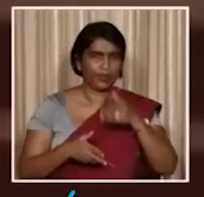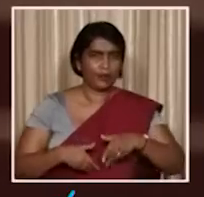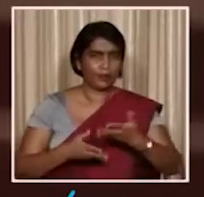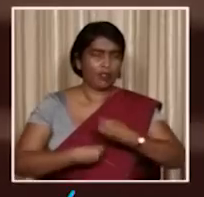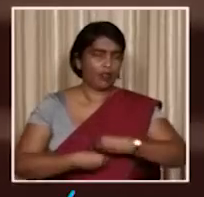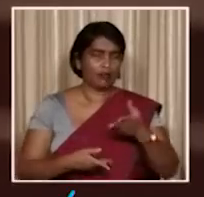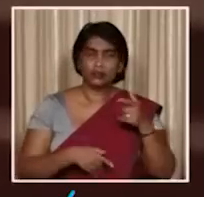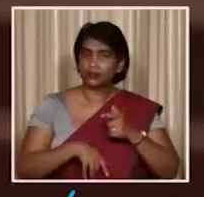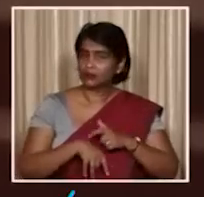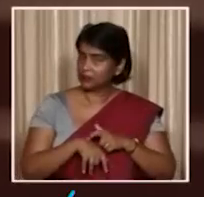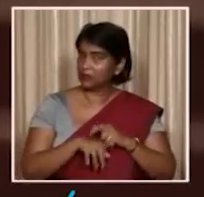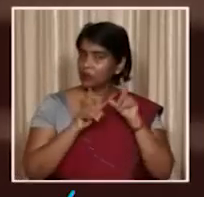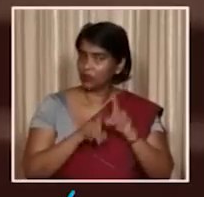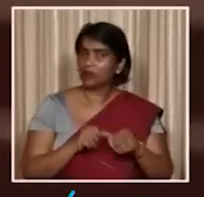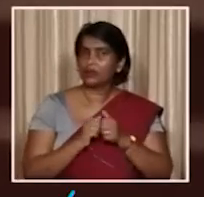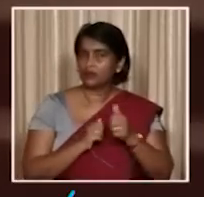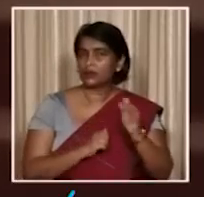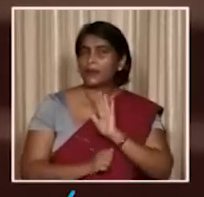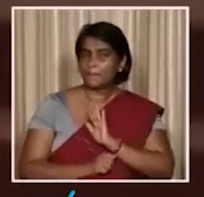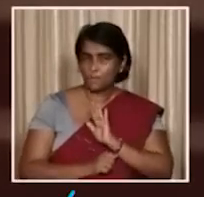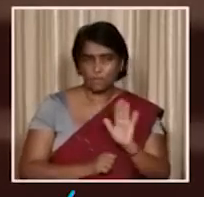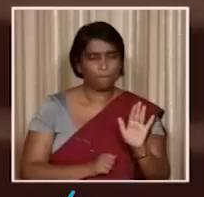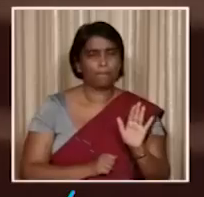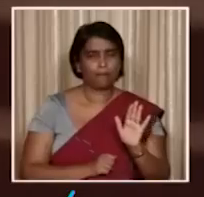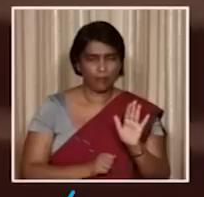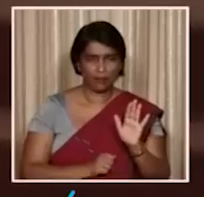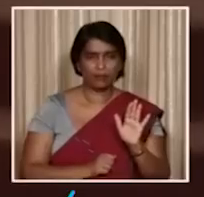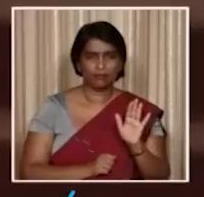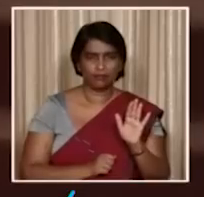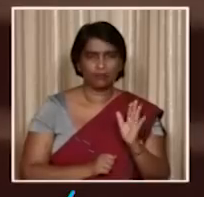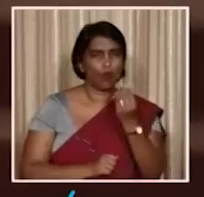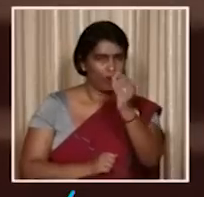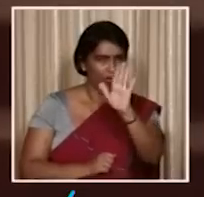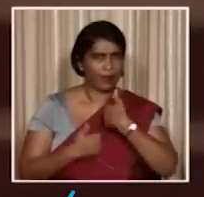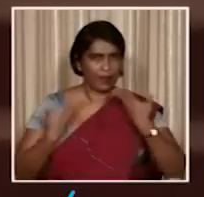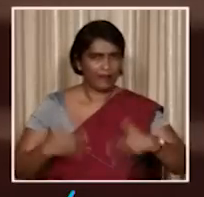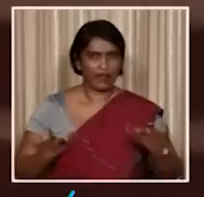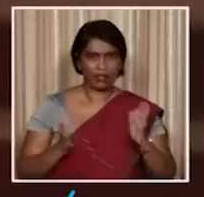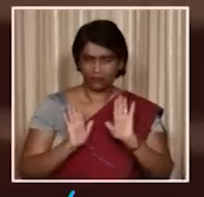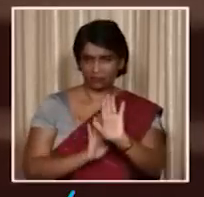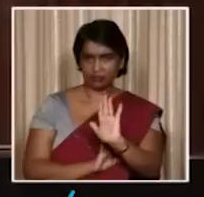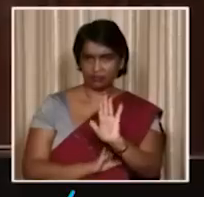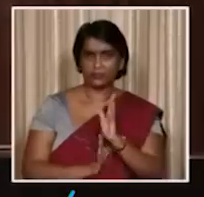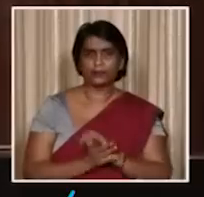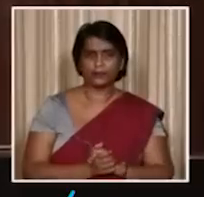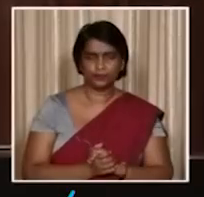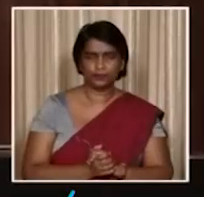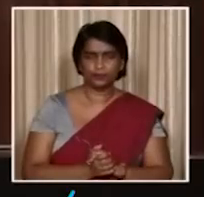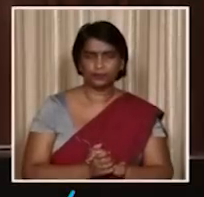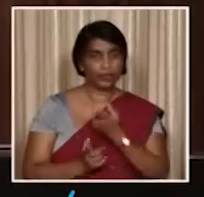තියෙන වෙලාවේ එහෙම කරන්න එපා. මම පොඩ්ඩක් ඉන්න මම ඉවර නෑ. සංවිධායකතුමාගේ කතා